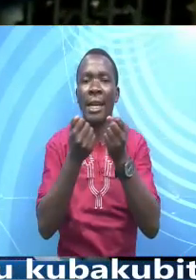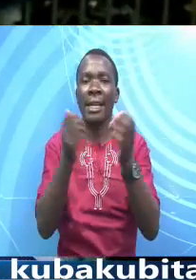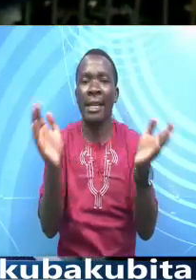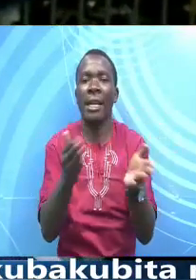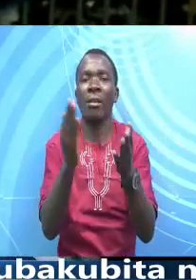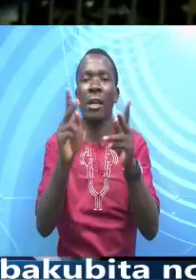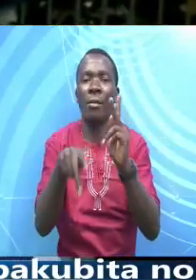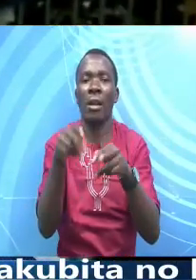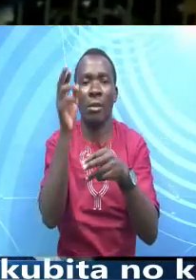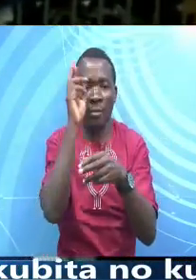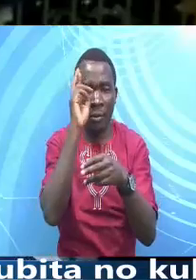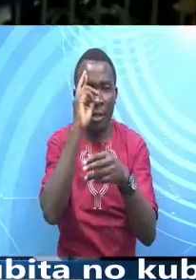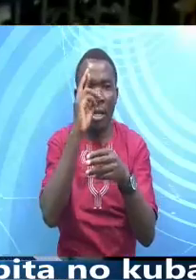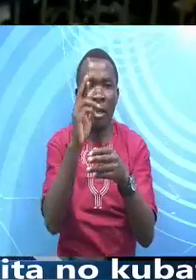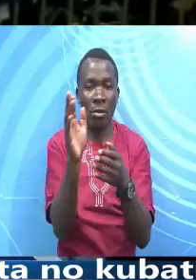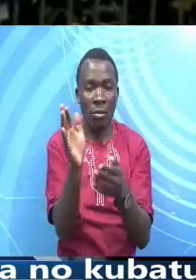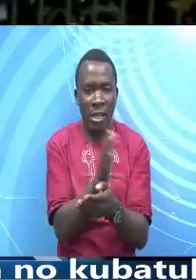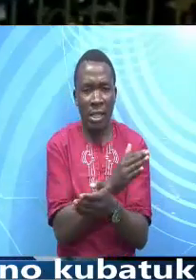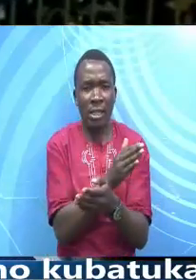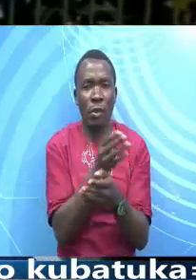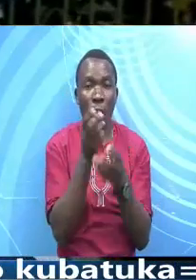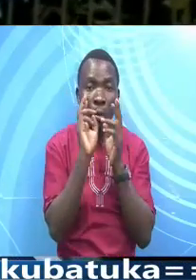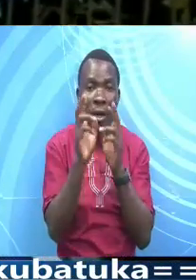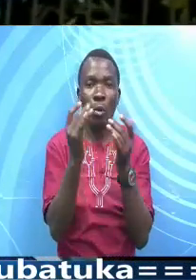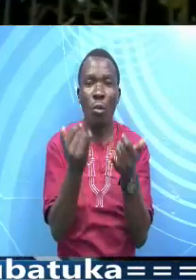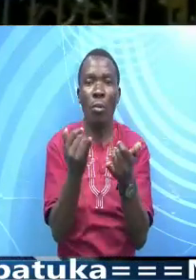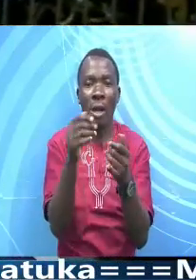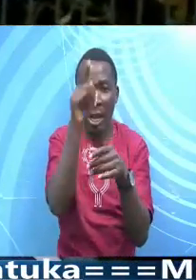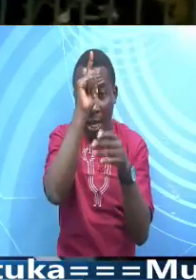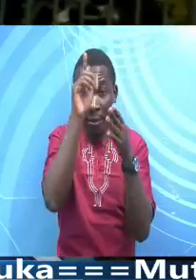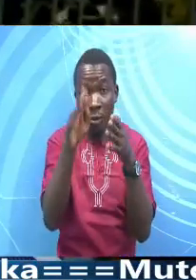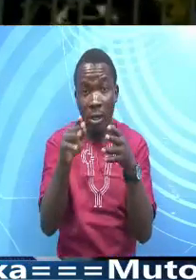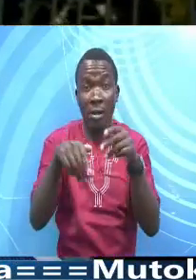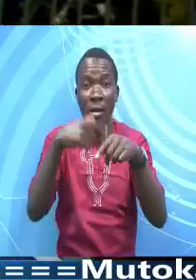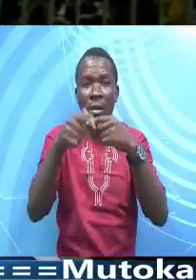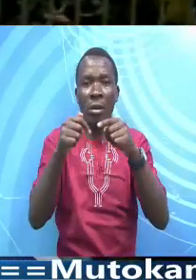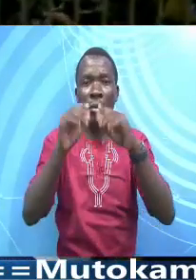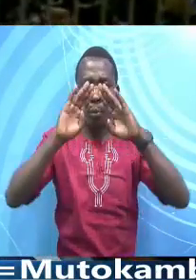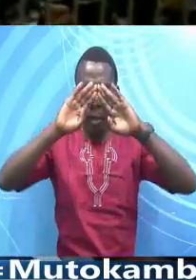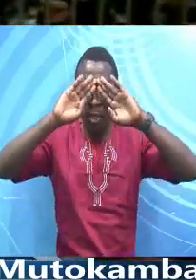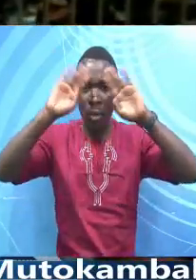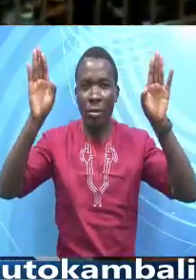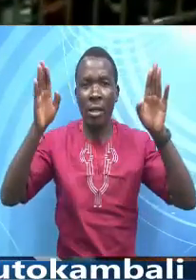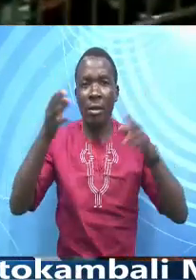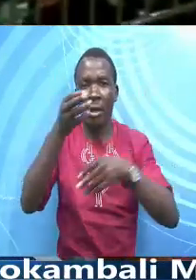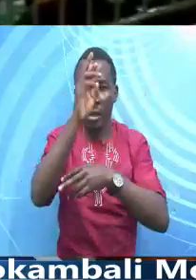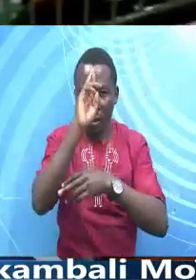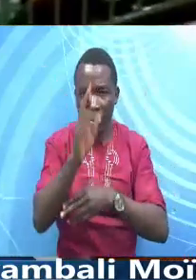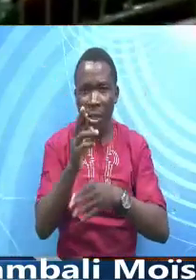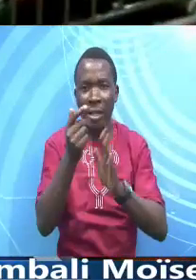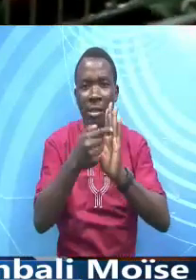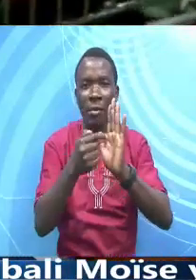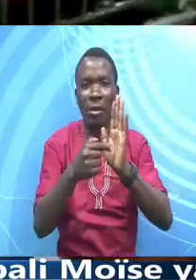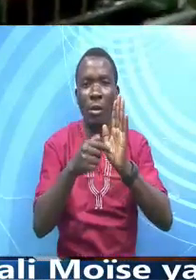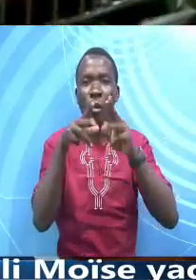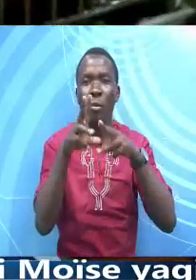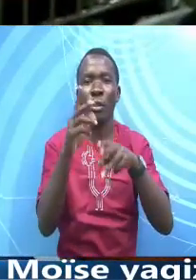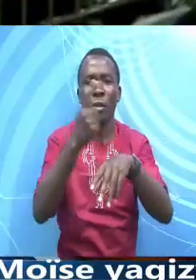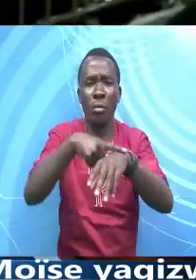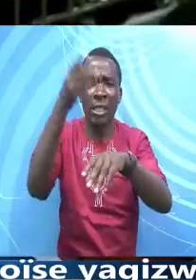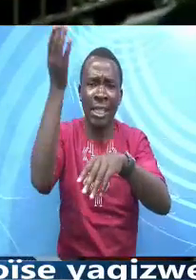uretse n'ibyo ngibyo ubona ko muri iyi minsi abaturage bari kugenda barushaho kumva ibibazo ry'amabwiriza ku buryo nko mu minsi